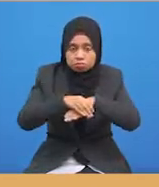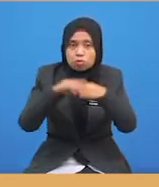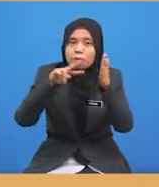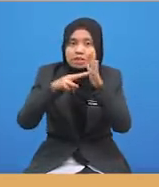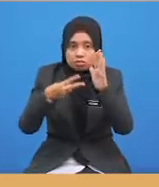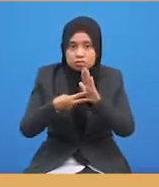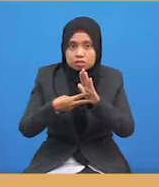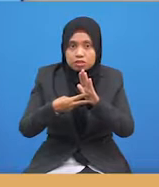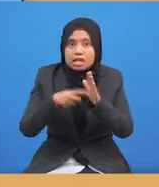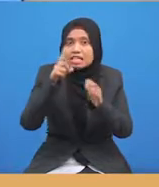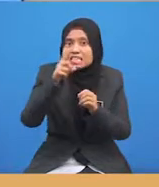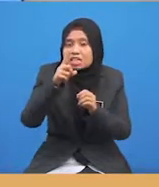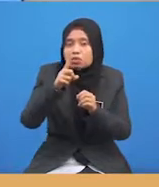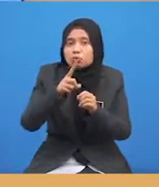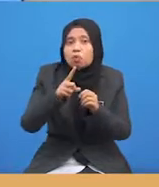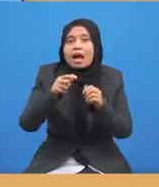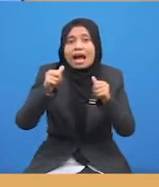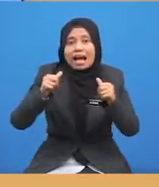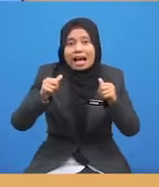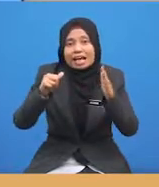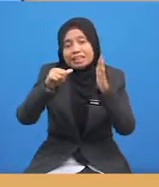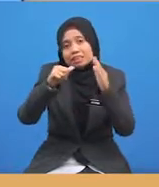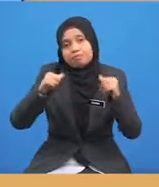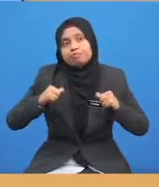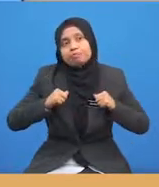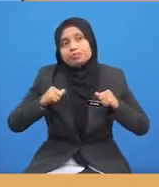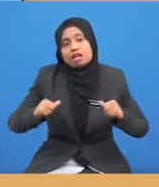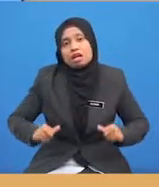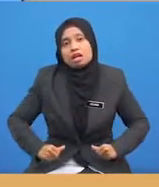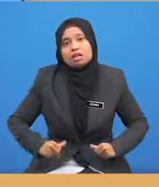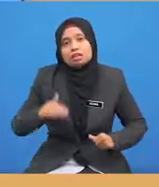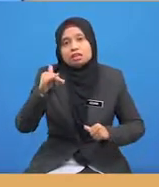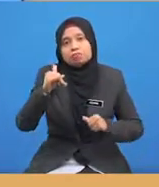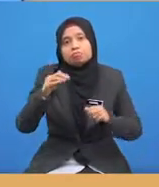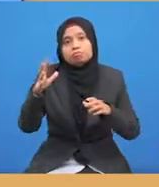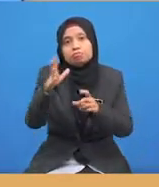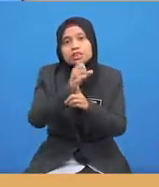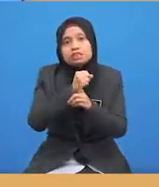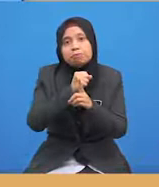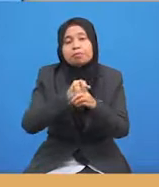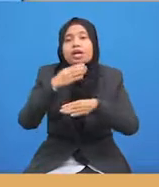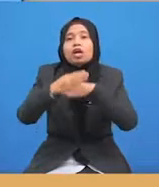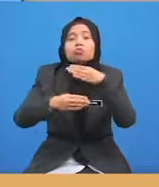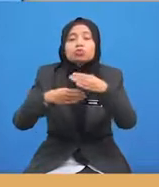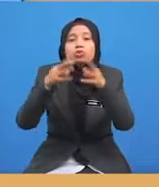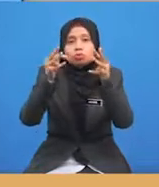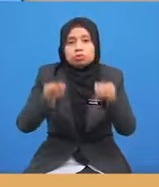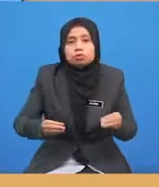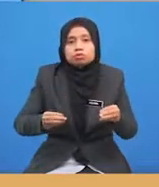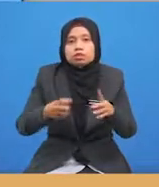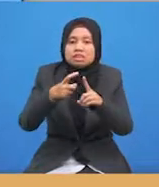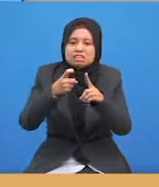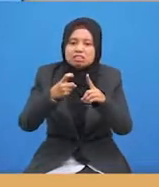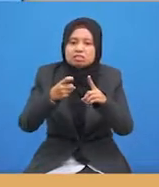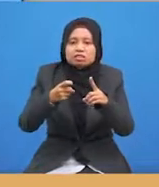bermaksud suatu peradaban yang merujuk kepada pencapaian kemajuan masyarakat dari